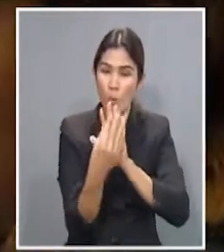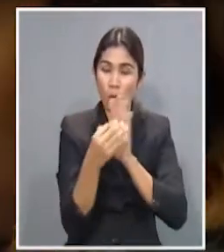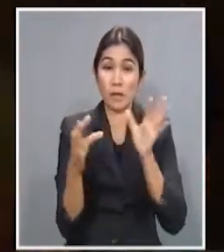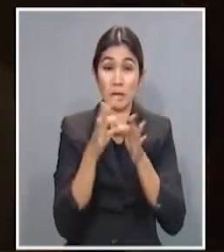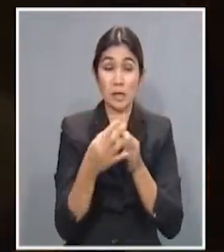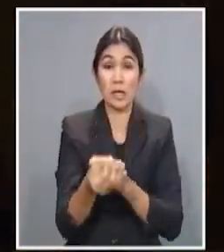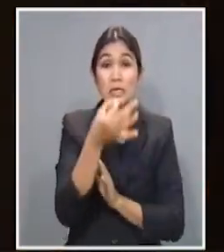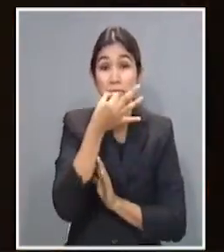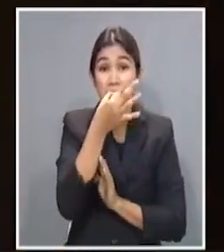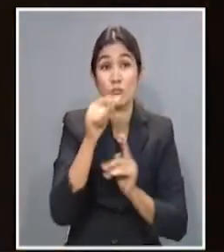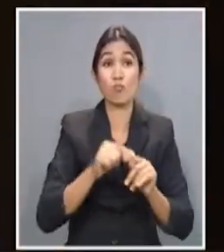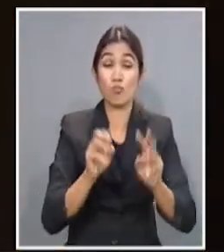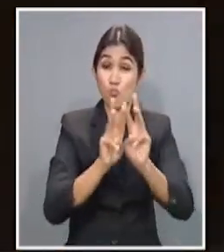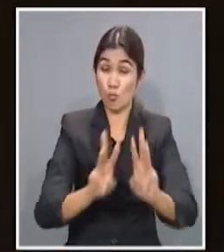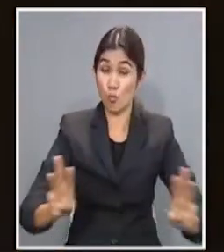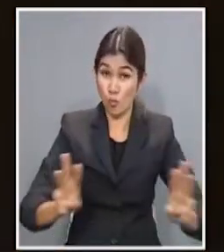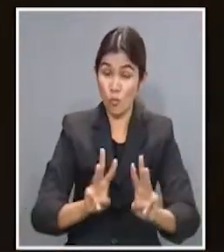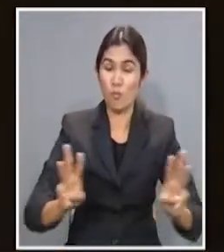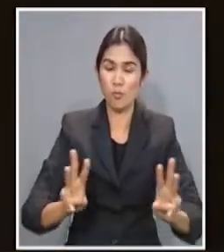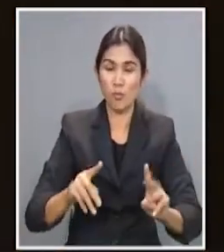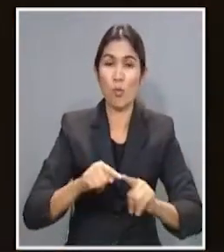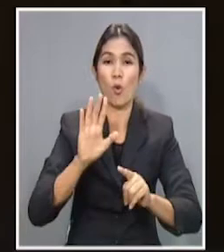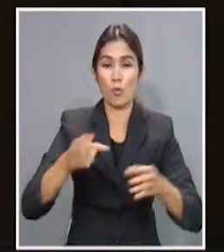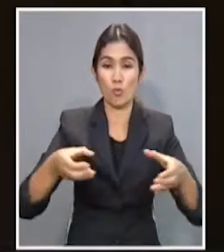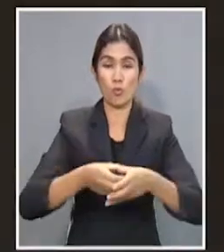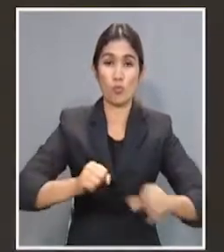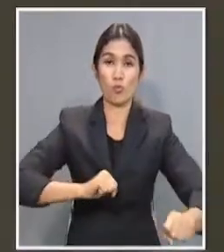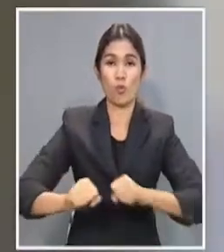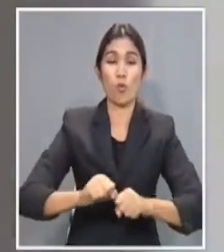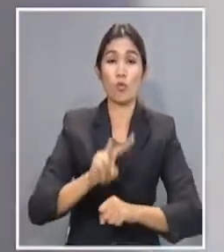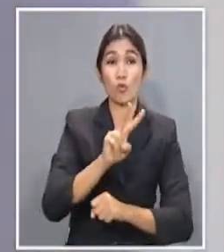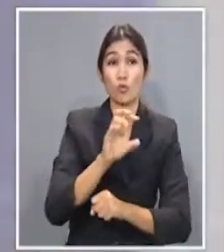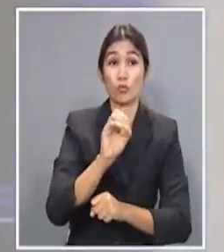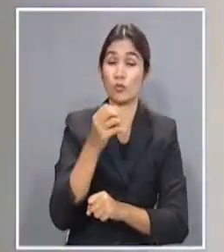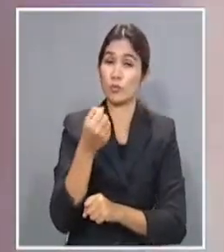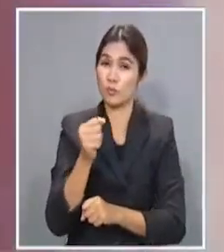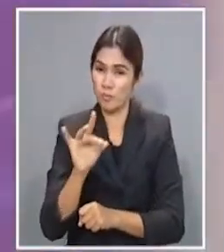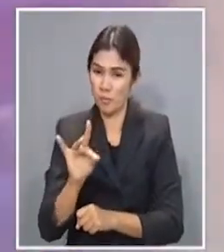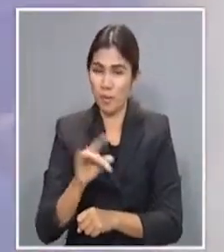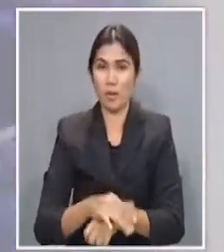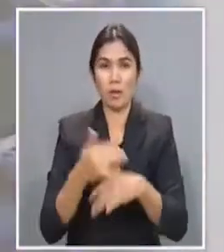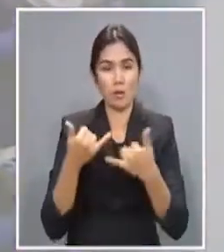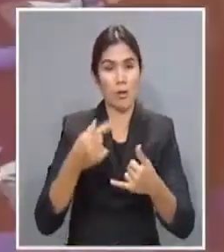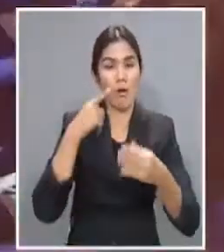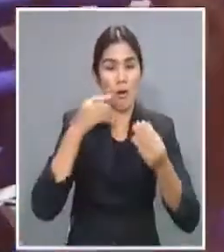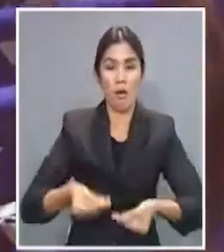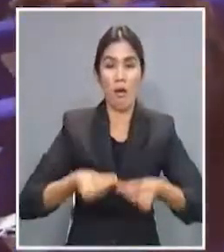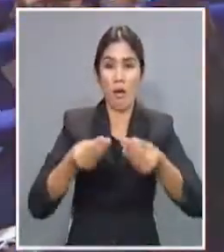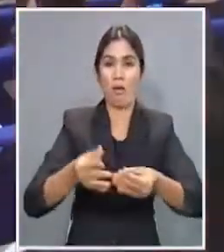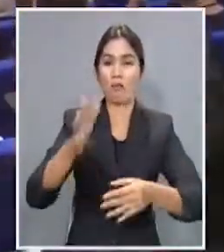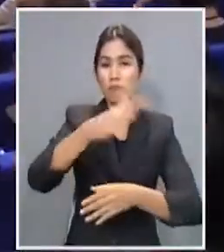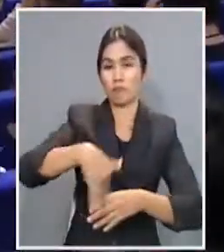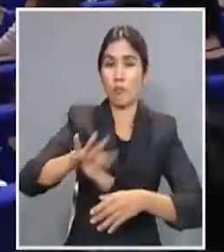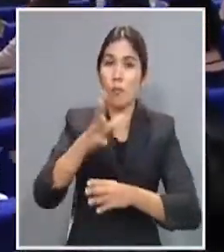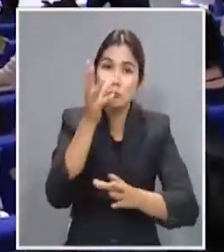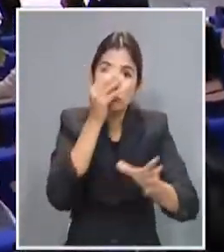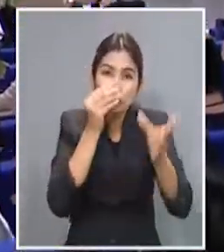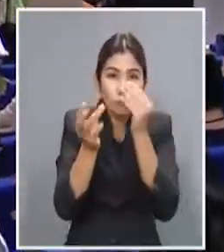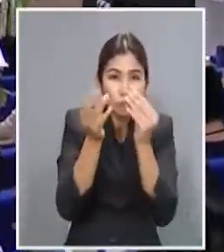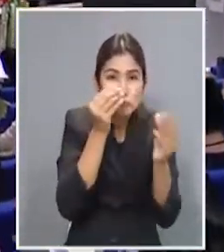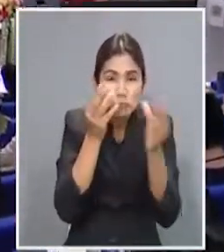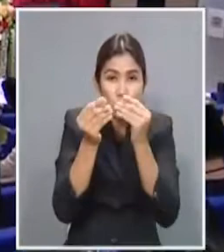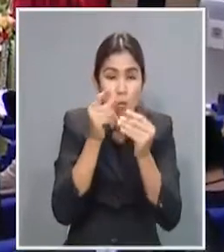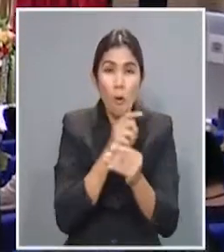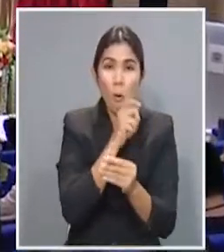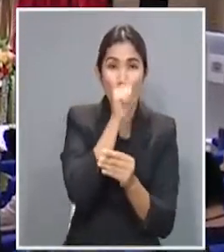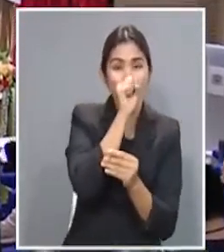พเว็บมาสเตอร์หรือยังเว็บมาสเตอร์แคมป์2018นี้ถือเป็นเวทีที่ให้น้องๆได้ศึกษาเรียนรู้ลองผิด